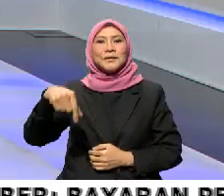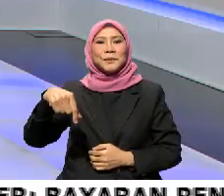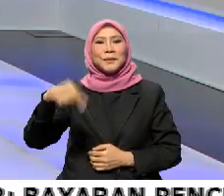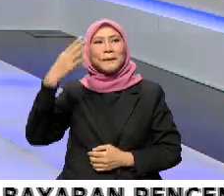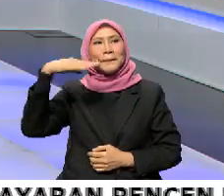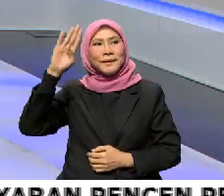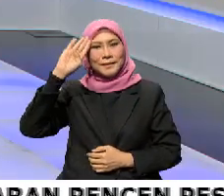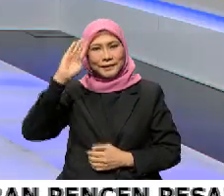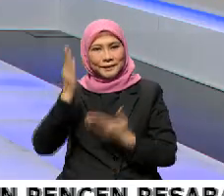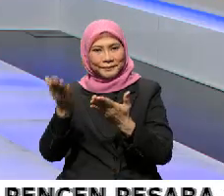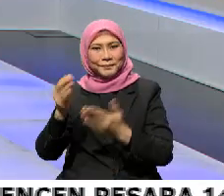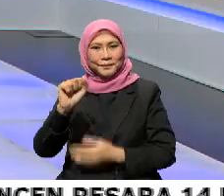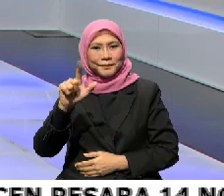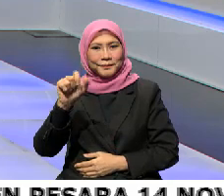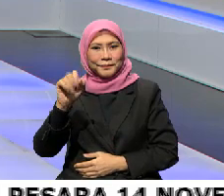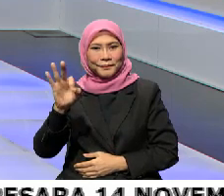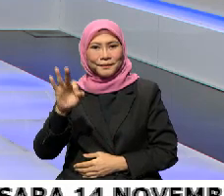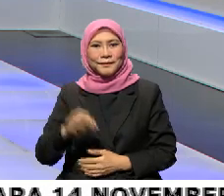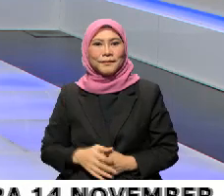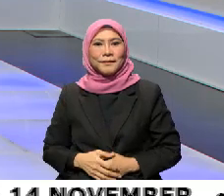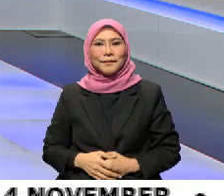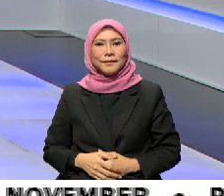Kontinjen Perlis. Silakan Alif.